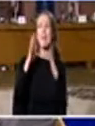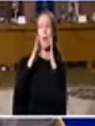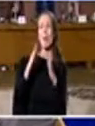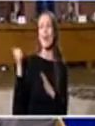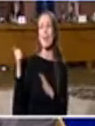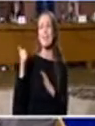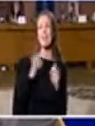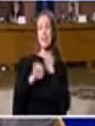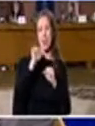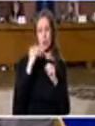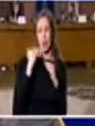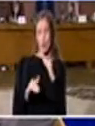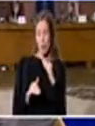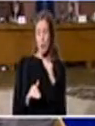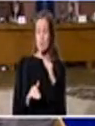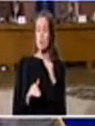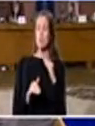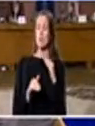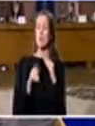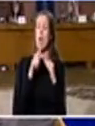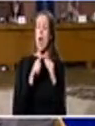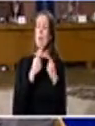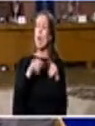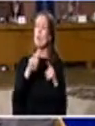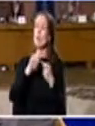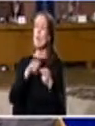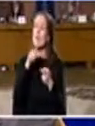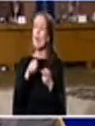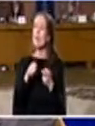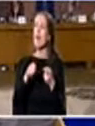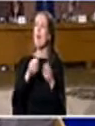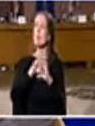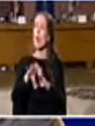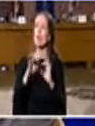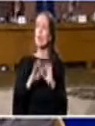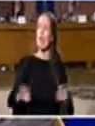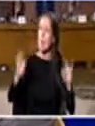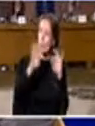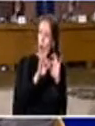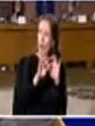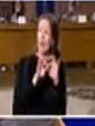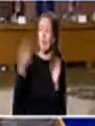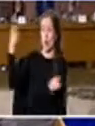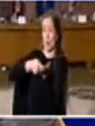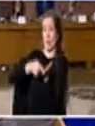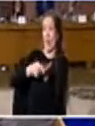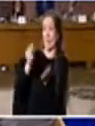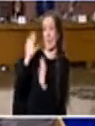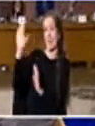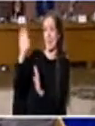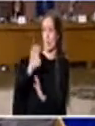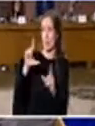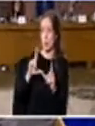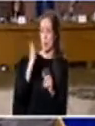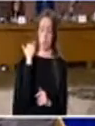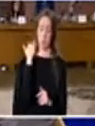zaštitu ravnopravnosti, a naročito kroz provođenje projekata finansira ih iz sredstava Evropske unije. Nedavno,